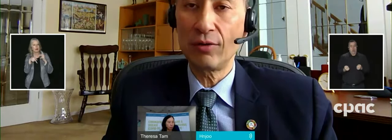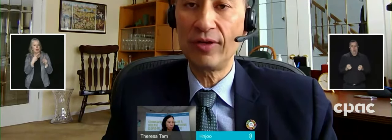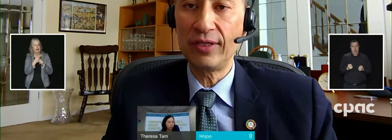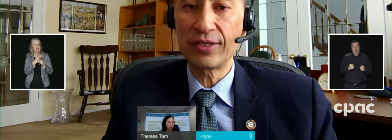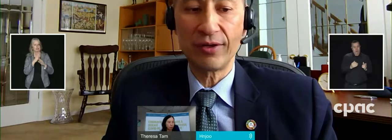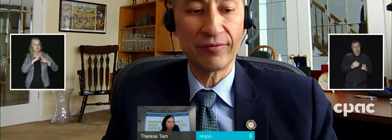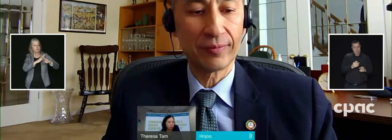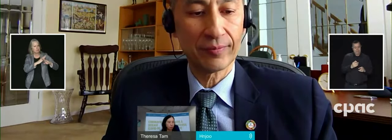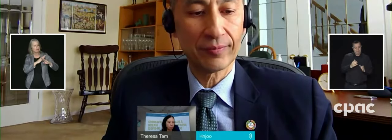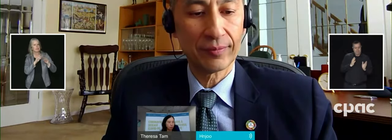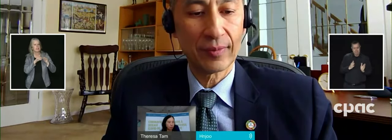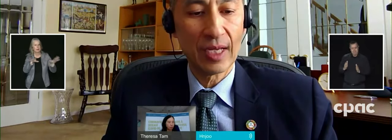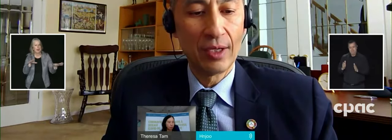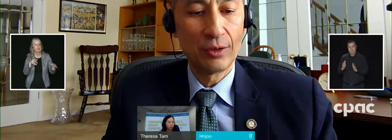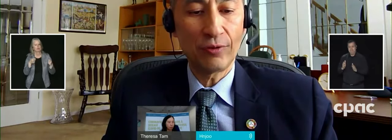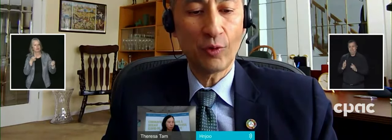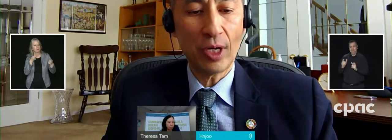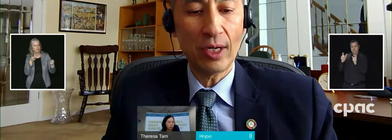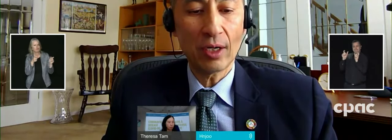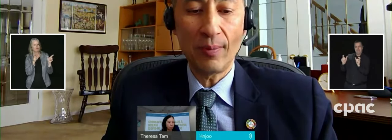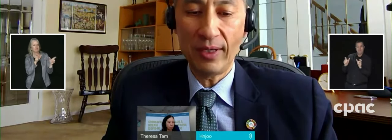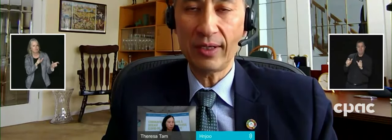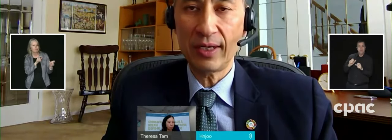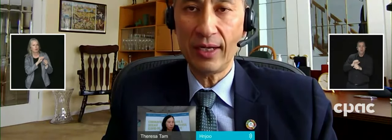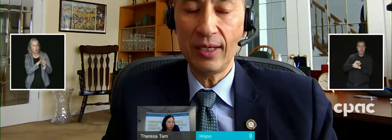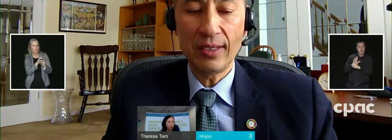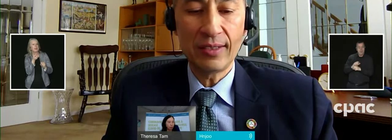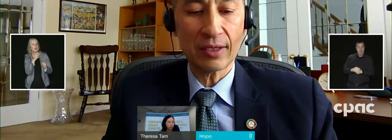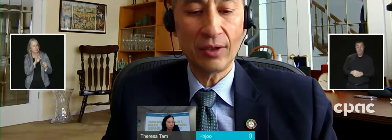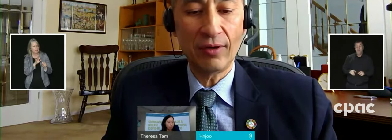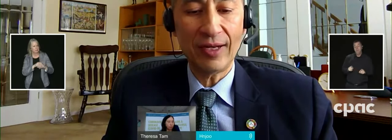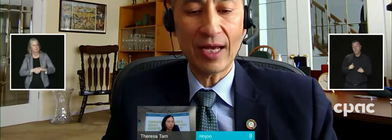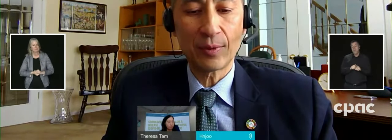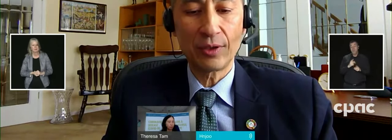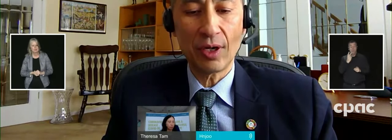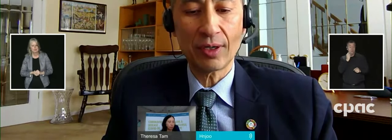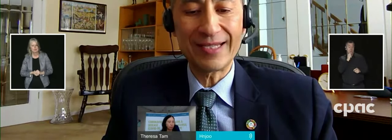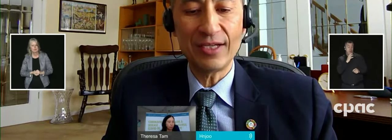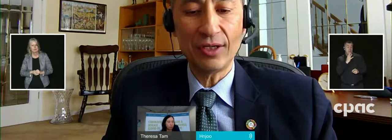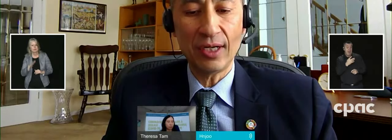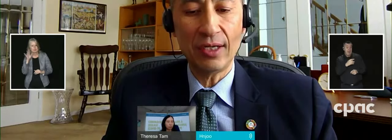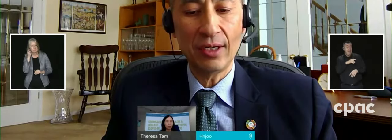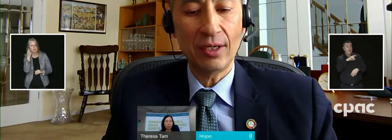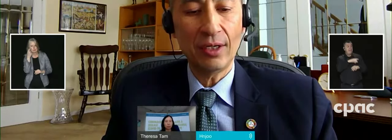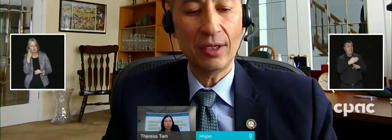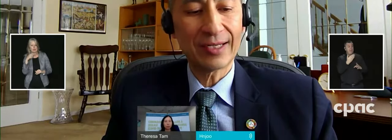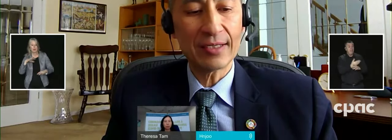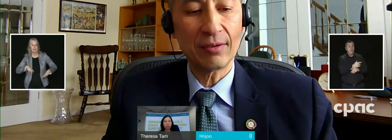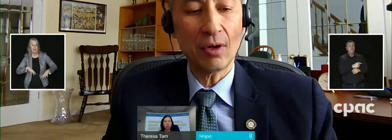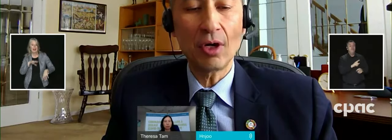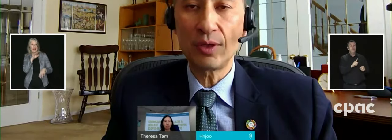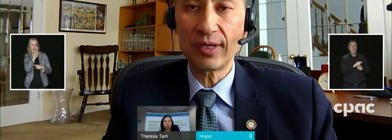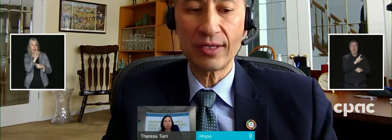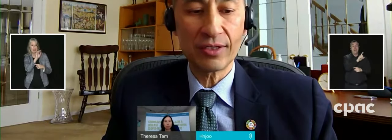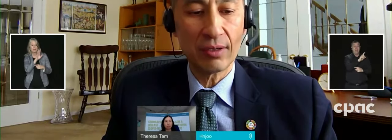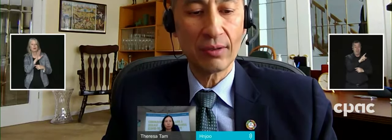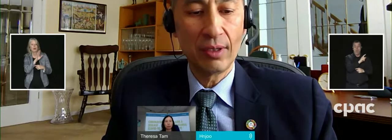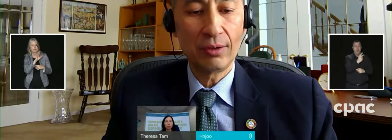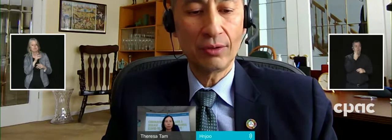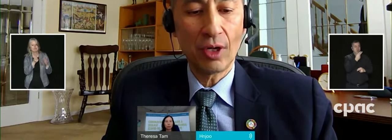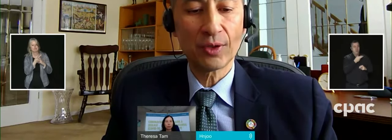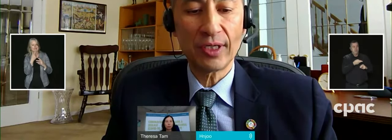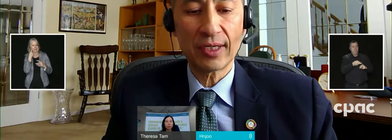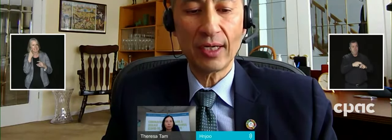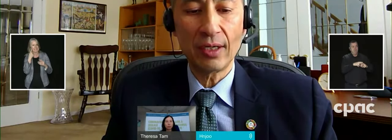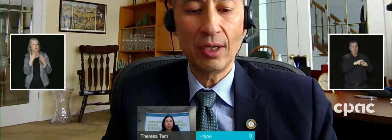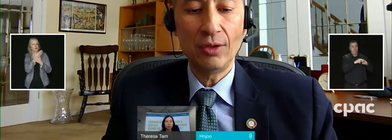de la COVID-19. Toutefois, comme indiqué, Terre-Neuve et Labrador a signalé une récente augmentation